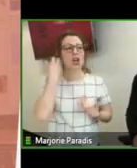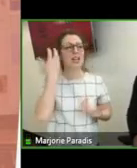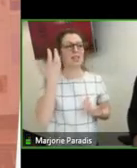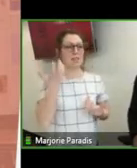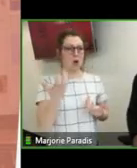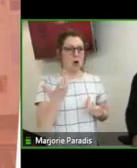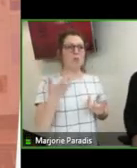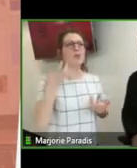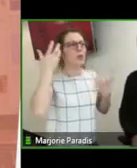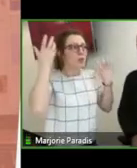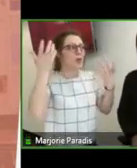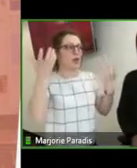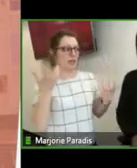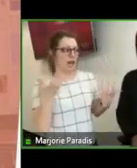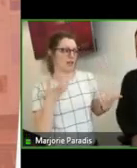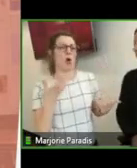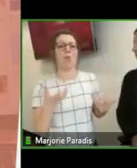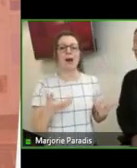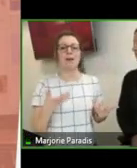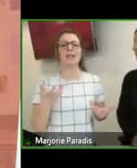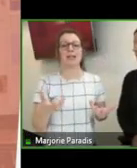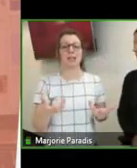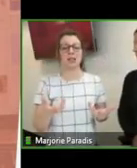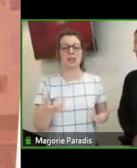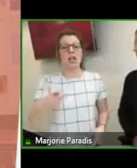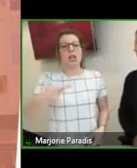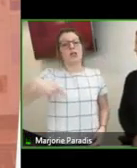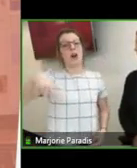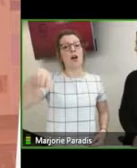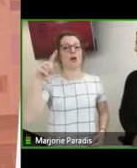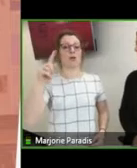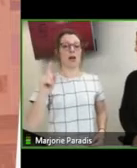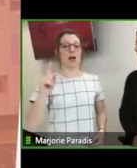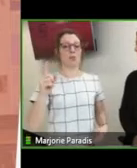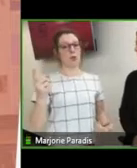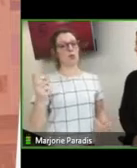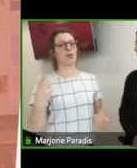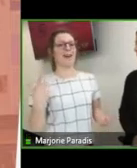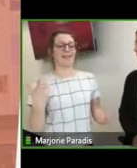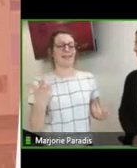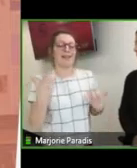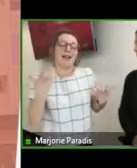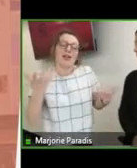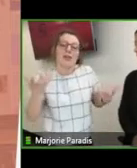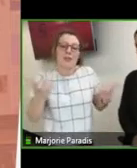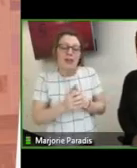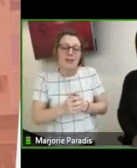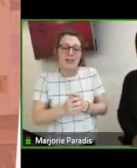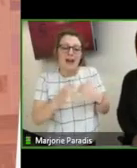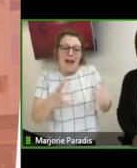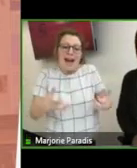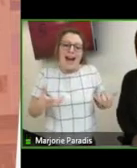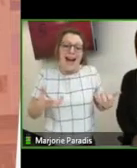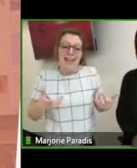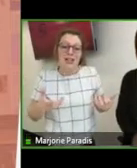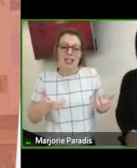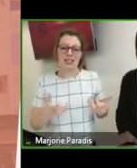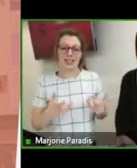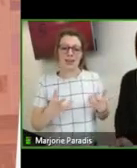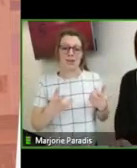qui correspond plus ou moins à ce qu'on pense déjà. Donc, on va être beaucoup plus enclin à, comme, finalement,